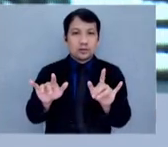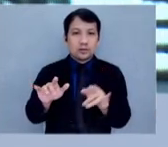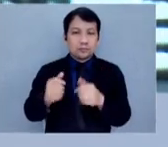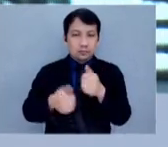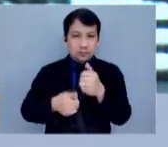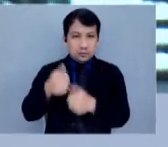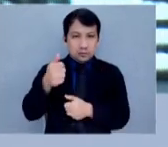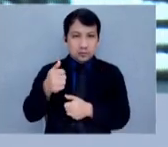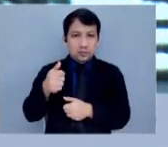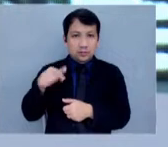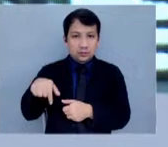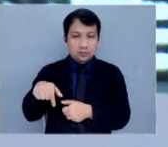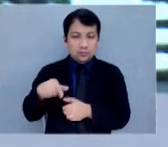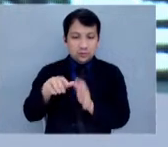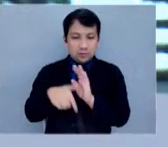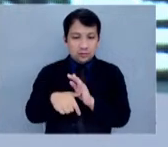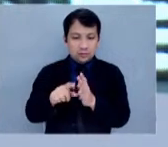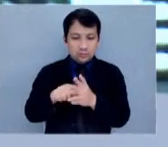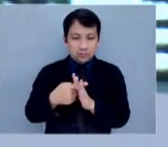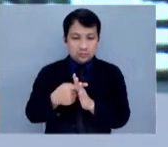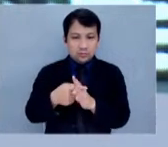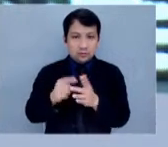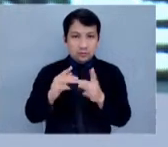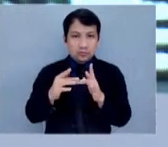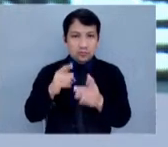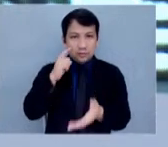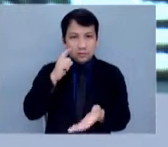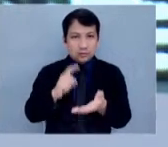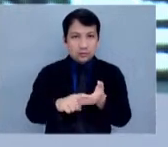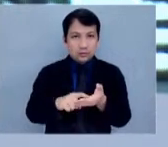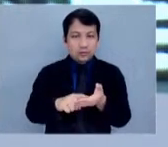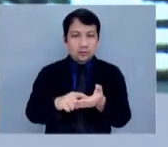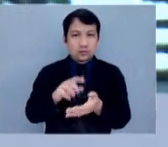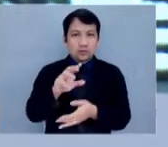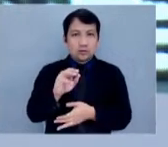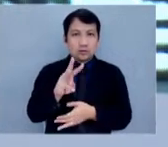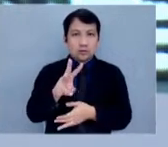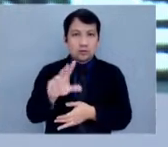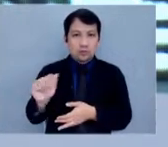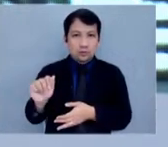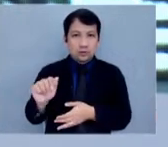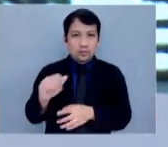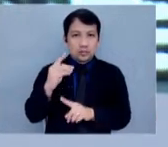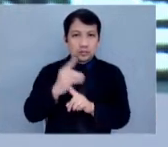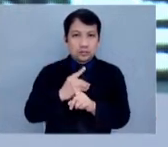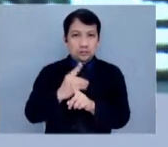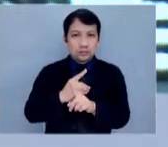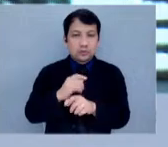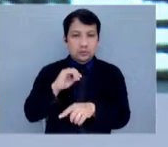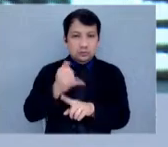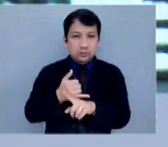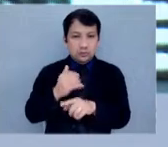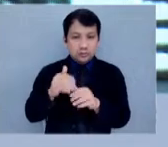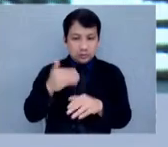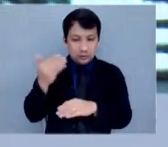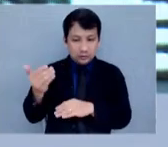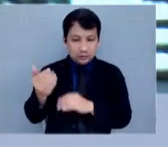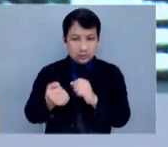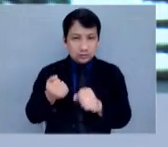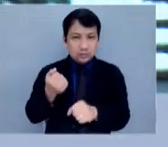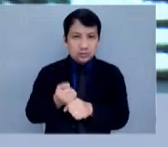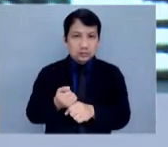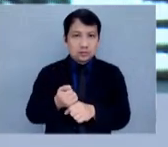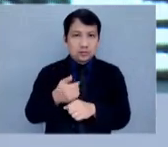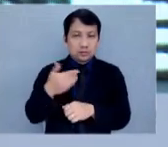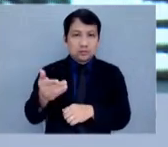body na simulan na ang online registration ng overseas voters sa Disyembre o Enero ng susunod na taon. Nasa frontline